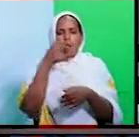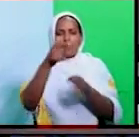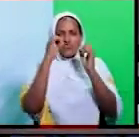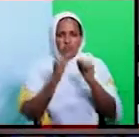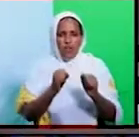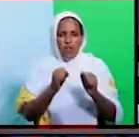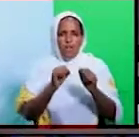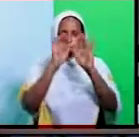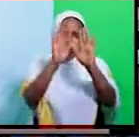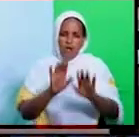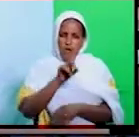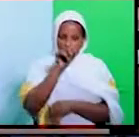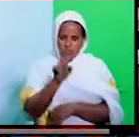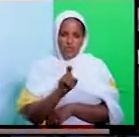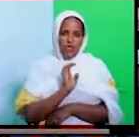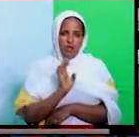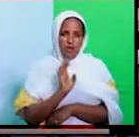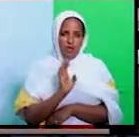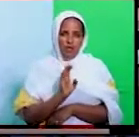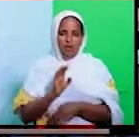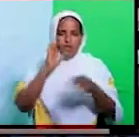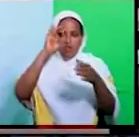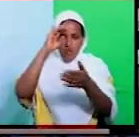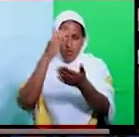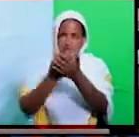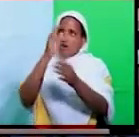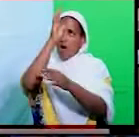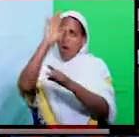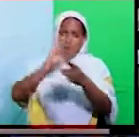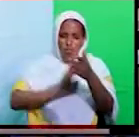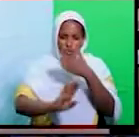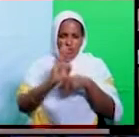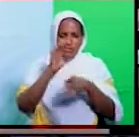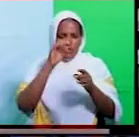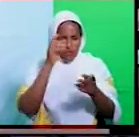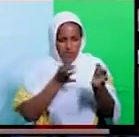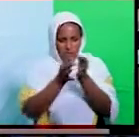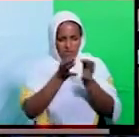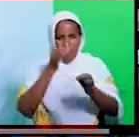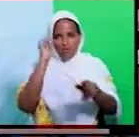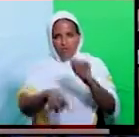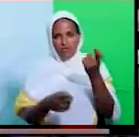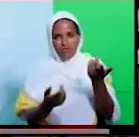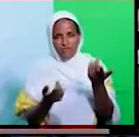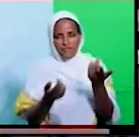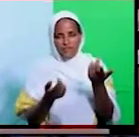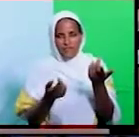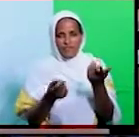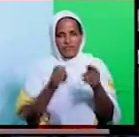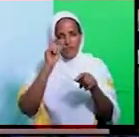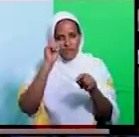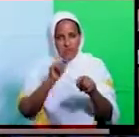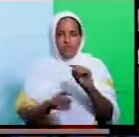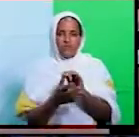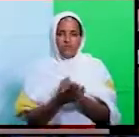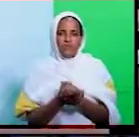የሚፈልገው እግዚአብሔር ያንን በቃላት እናሳካውም እናሳምረውም አናሳምረውም ቁም ነገር እሱ አይደለም እና